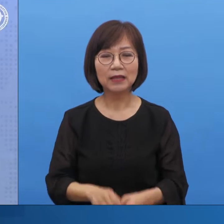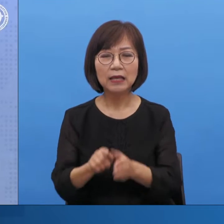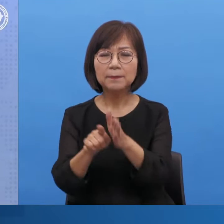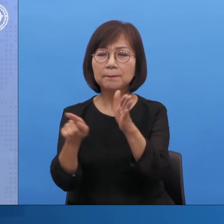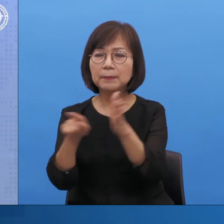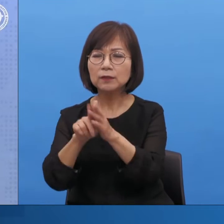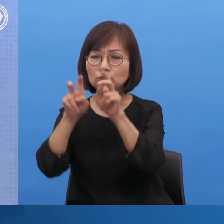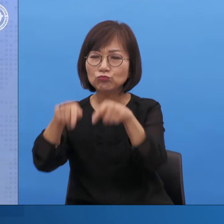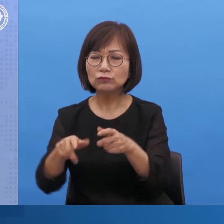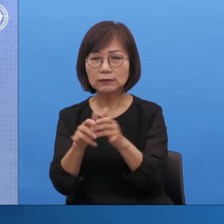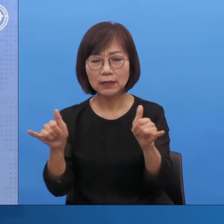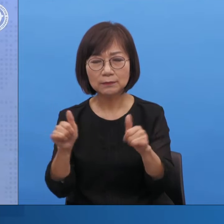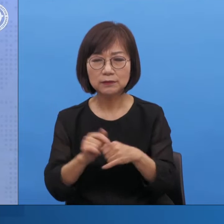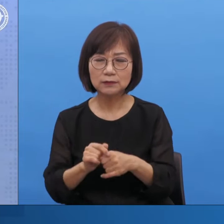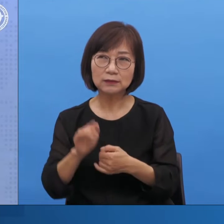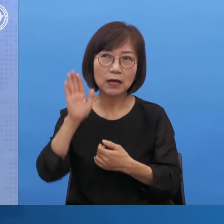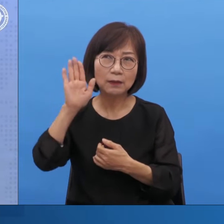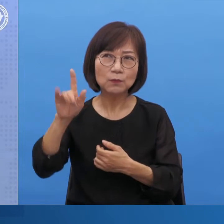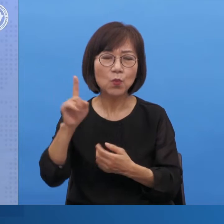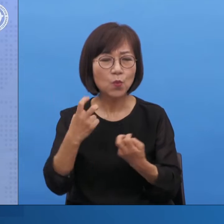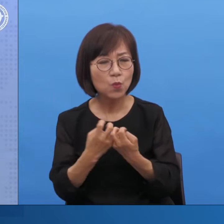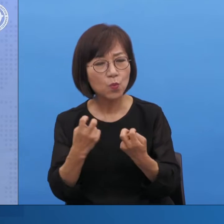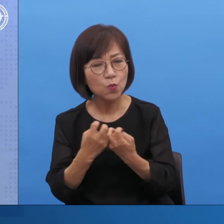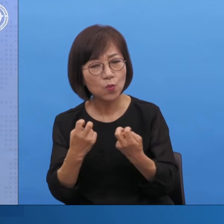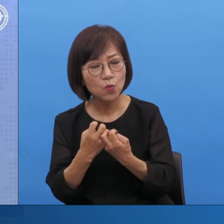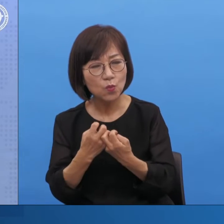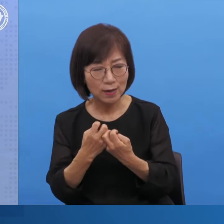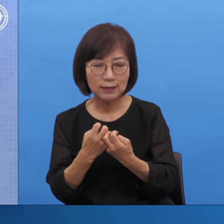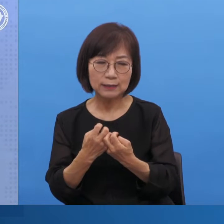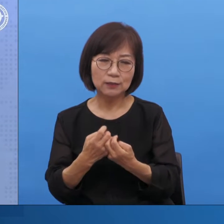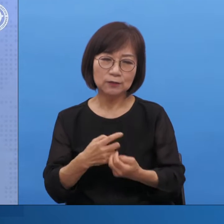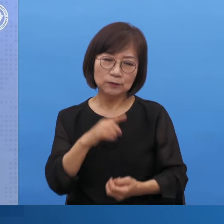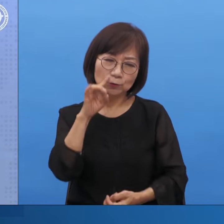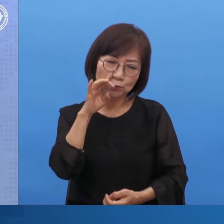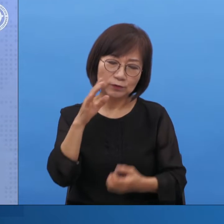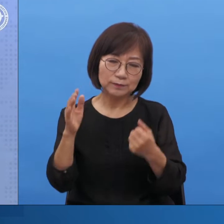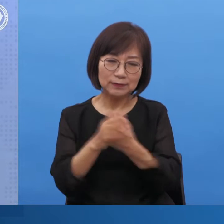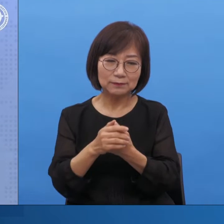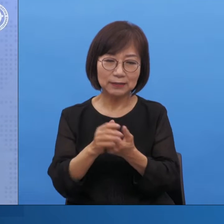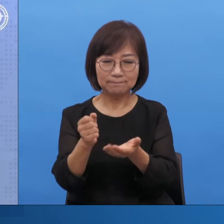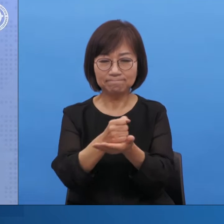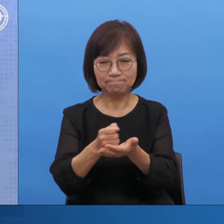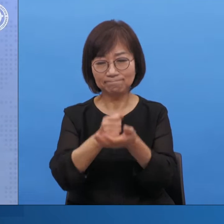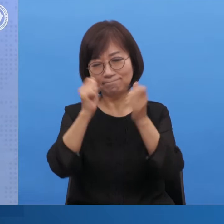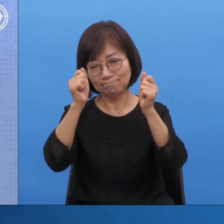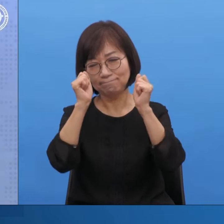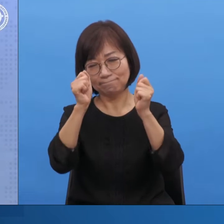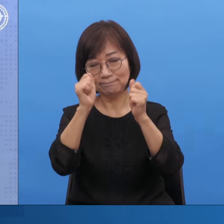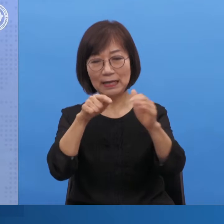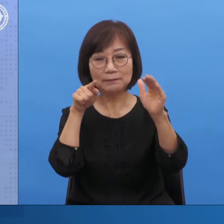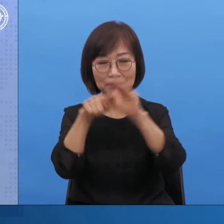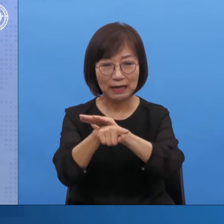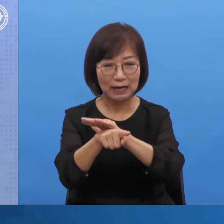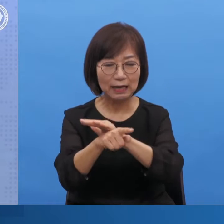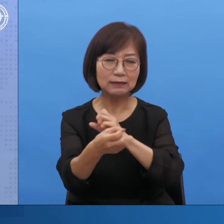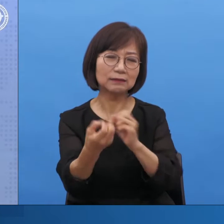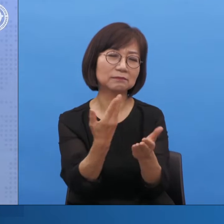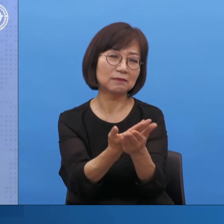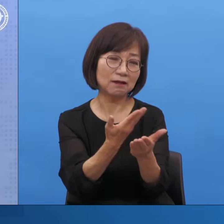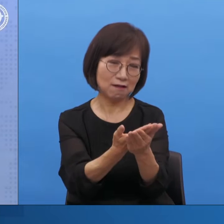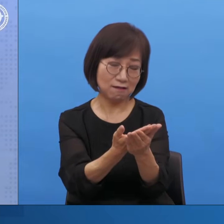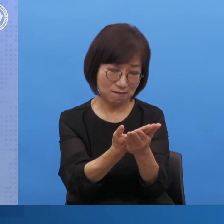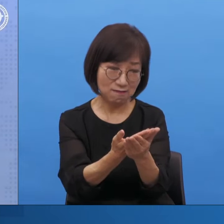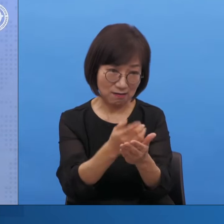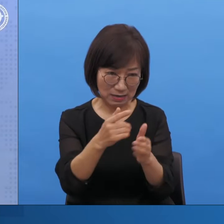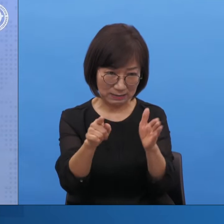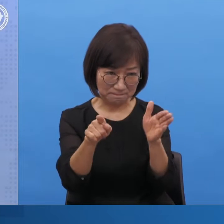찾아갑니다. 하나님 안 믿으니까. Without us even knowing, unbelievers, because they don't believe in God, they go and find and seek out fortune tellers. 그게 기초 돌이 되는 거예요. And